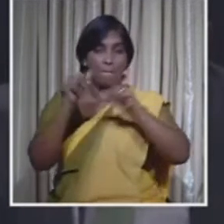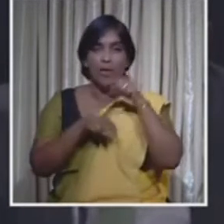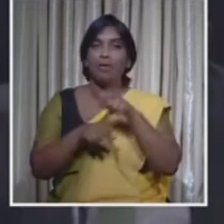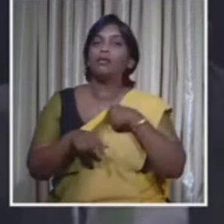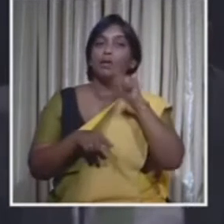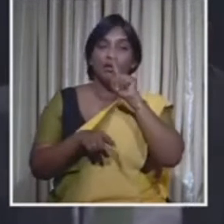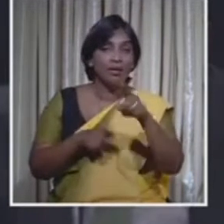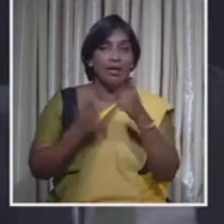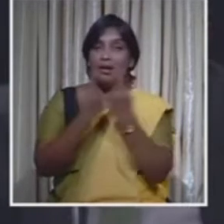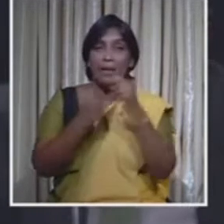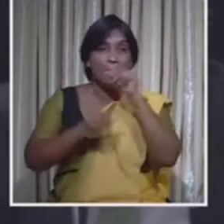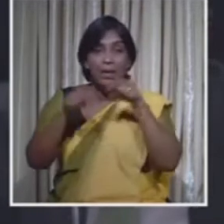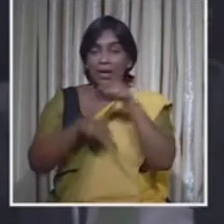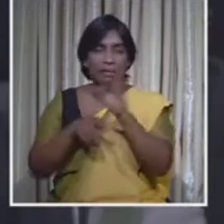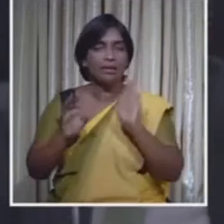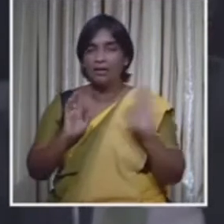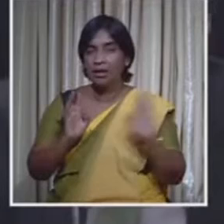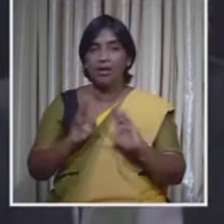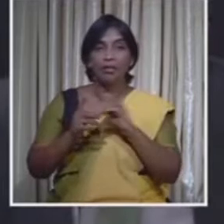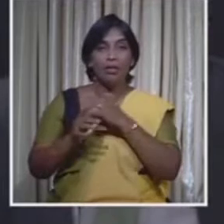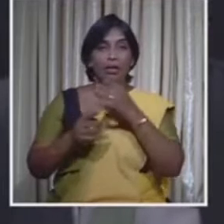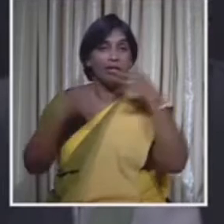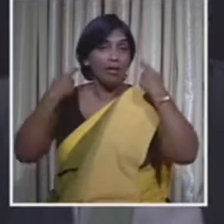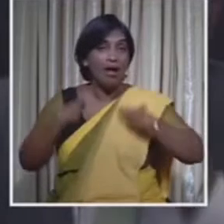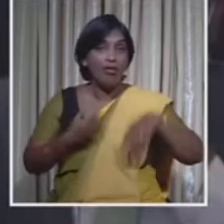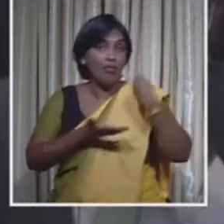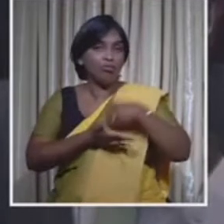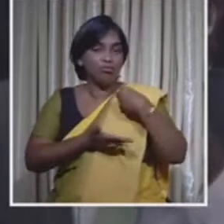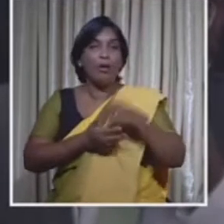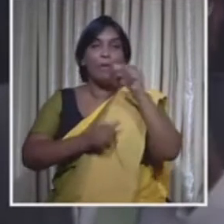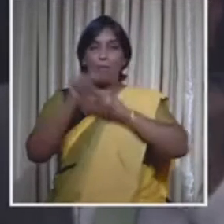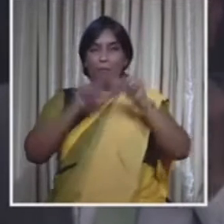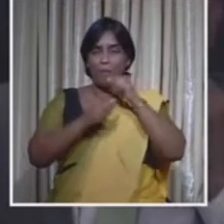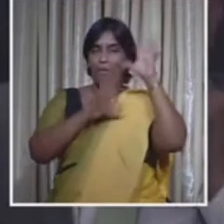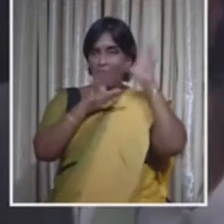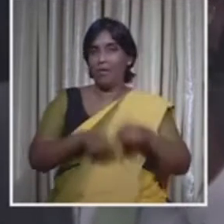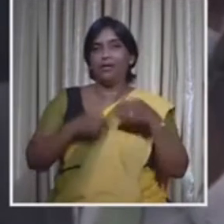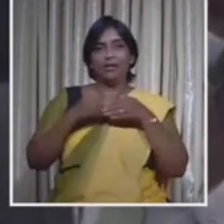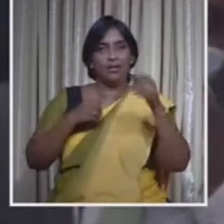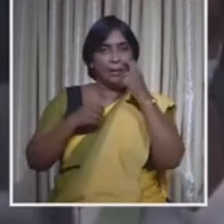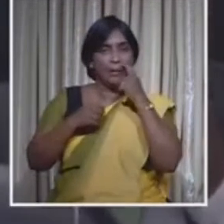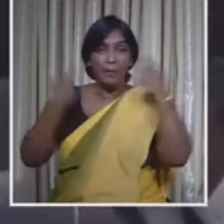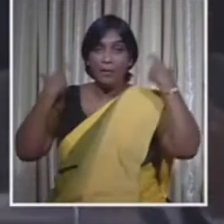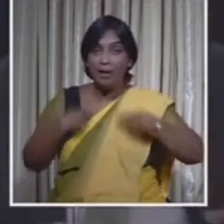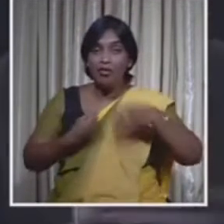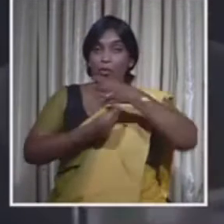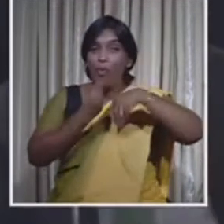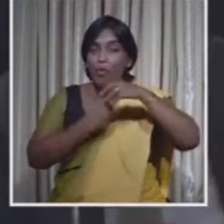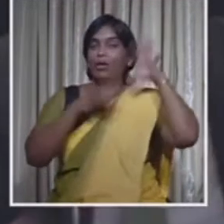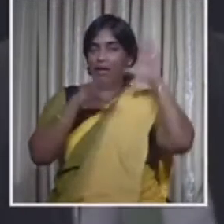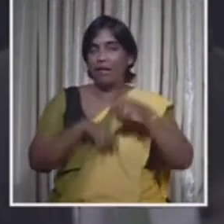කියනවා ශාක පෝෂක නෙවෙයි සාටක පෝෂක තමයි සිද්ධ වුනේ මේ දවස් එකේ. සාටක පෝෂක